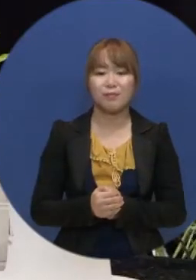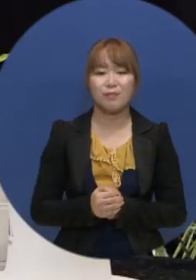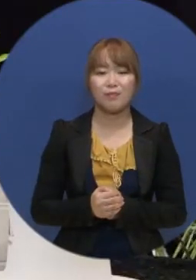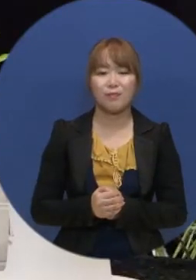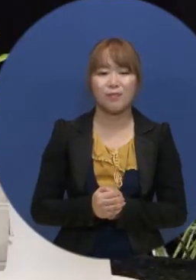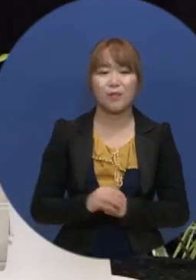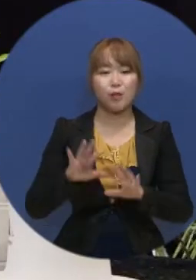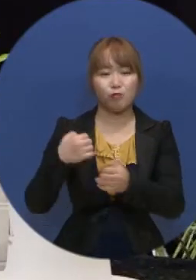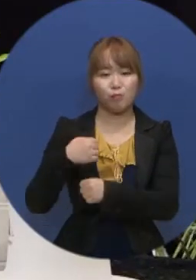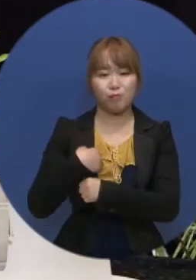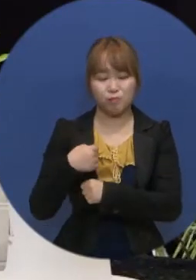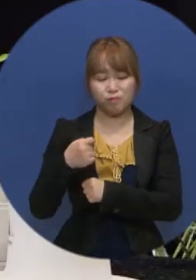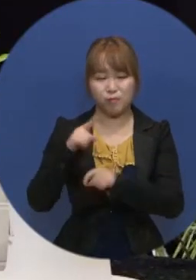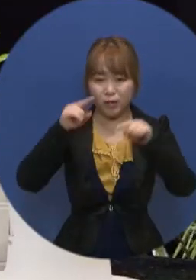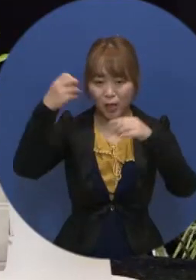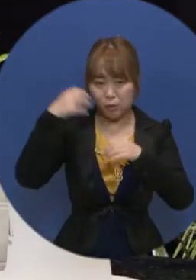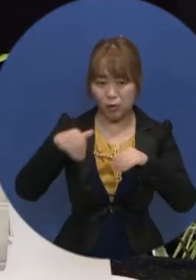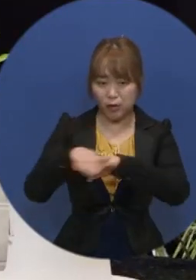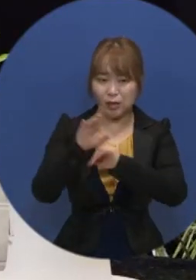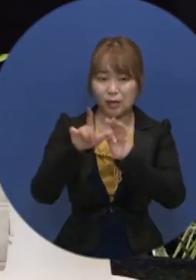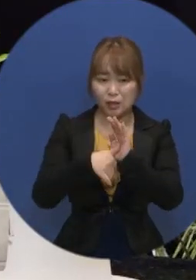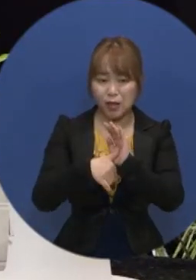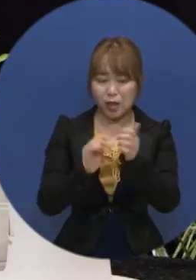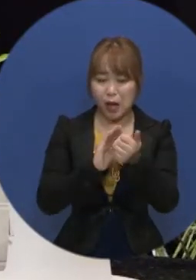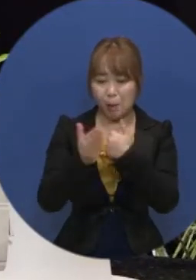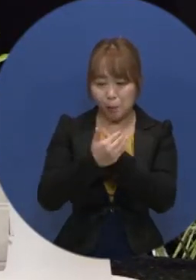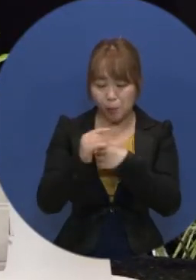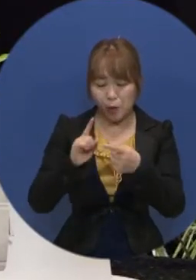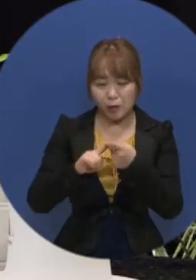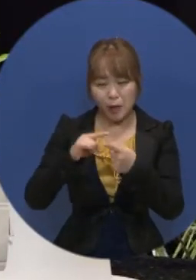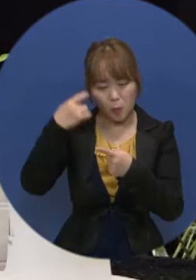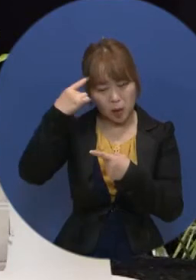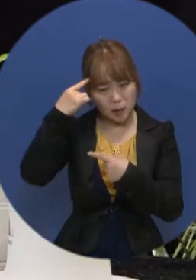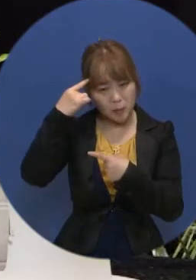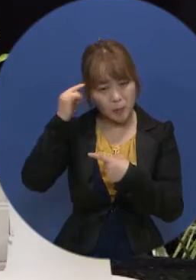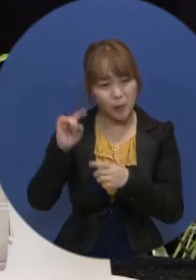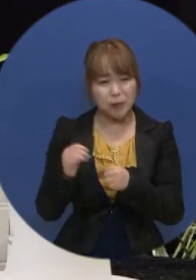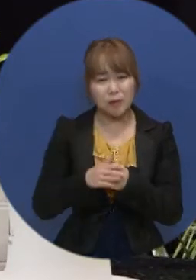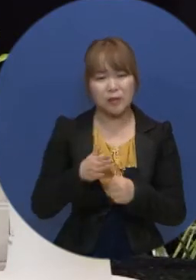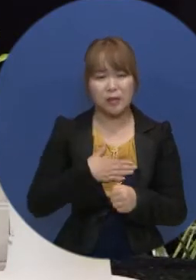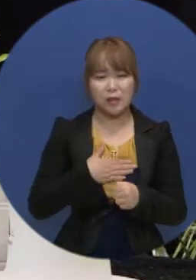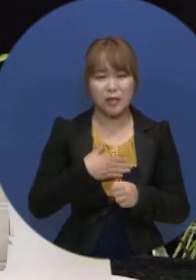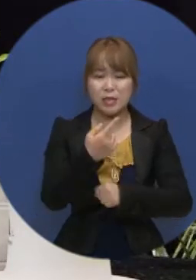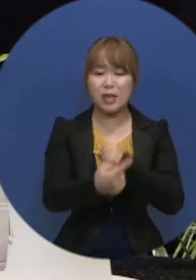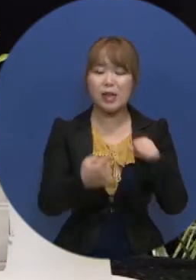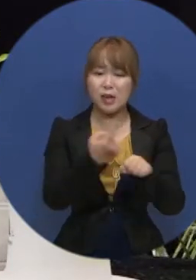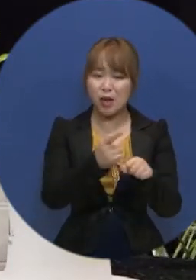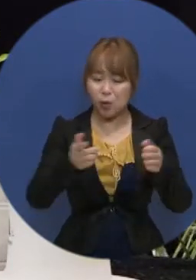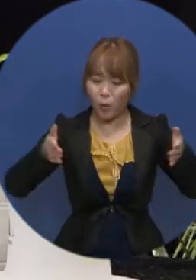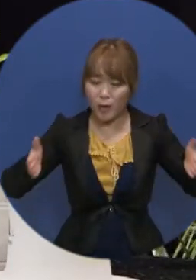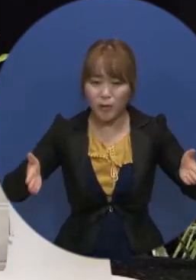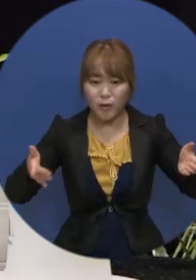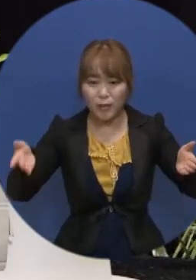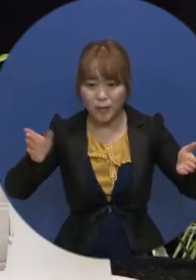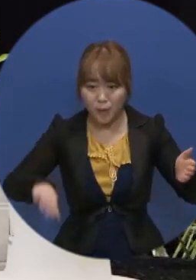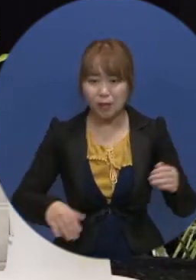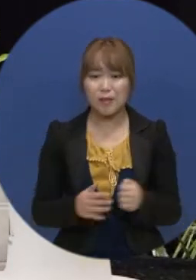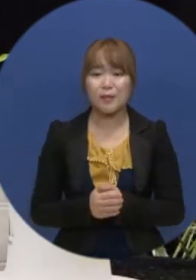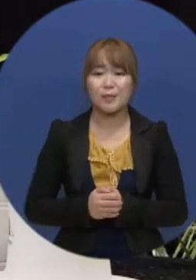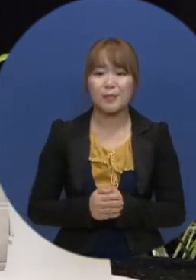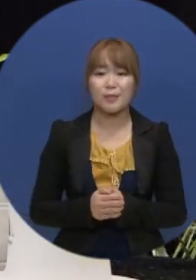국방대학원 다닐 때 이제 그 안보관념이 네네. 저한테는 1년 과정이지만 네.